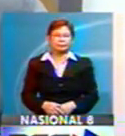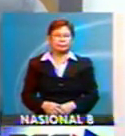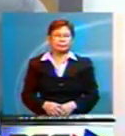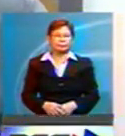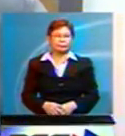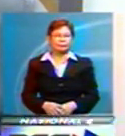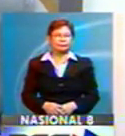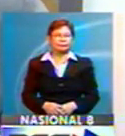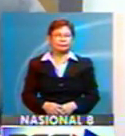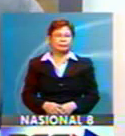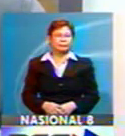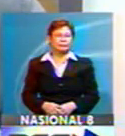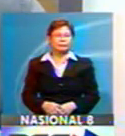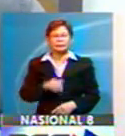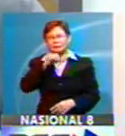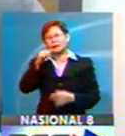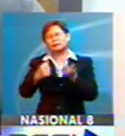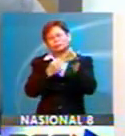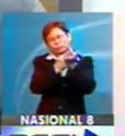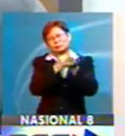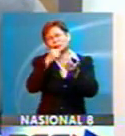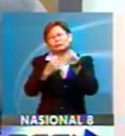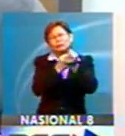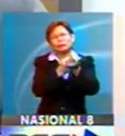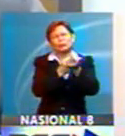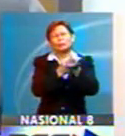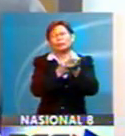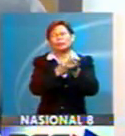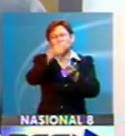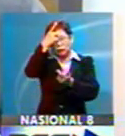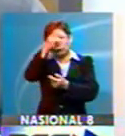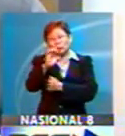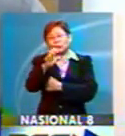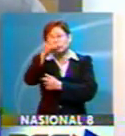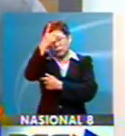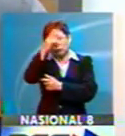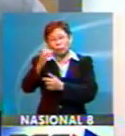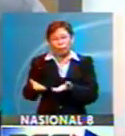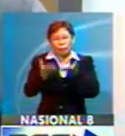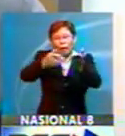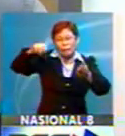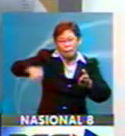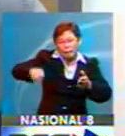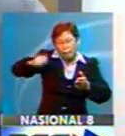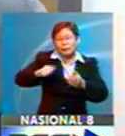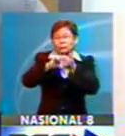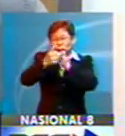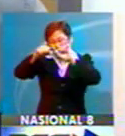Di peringkat BWF tidak memihak kepada Chong Wei. Chong Wei ada hak untuk bawa kes ini kepada Mahkamah Timbang Tara